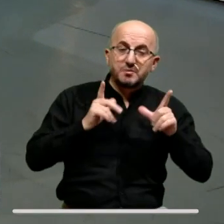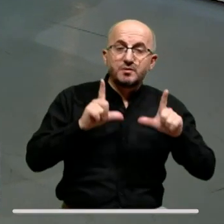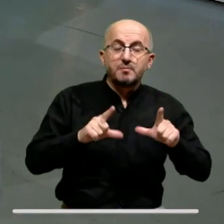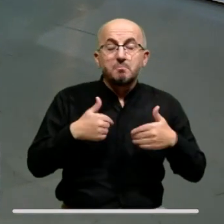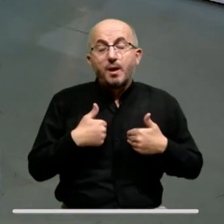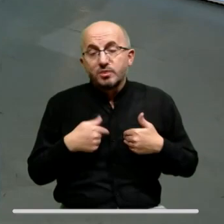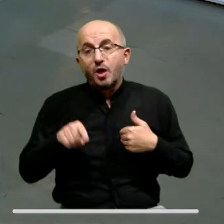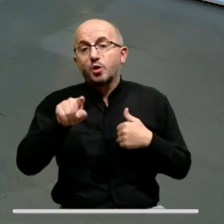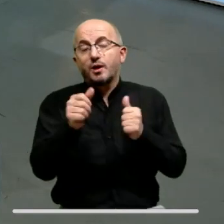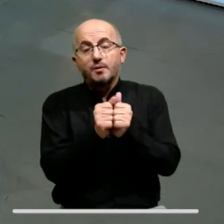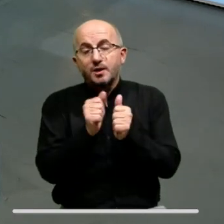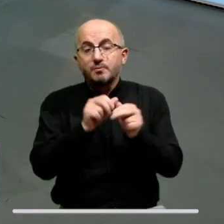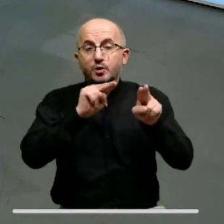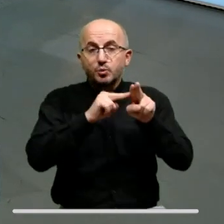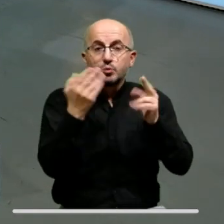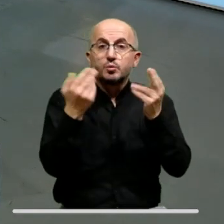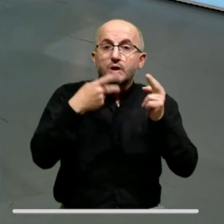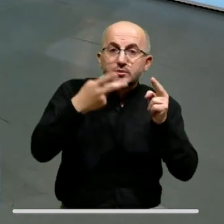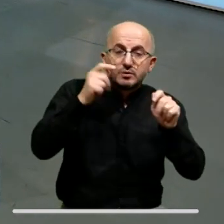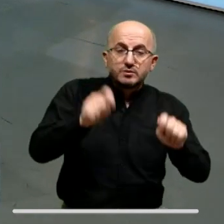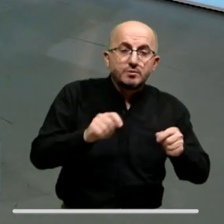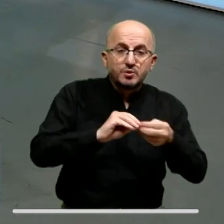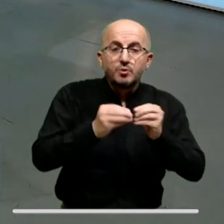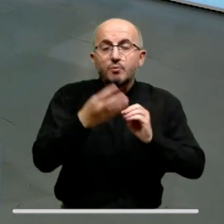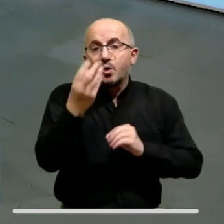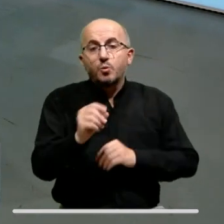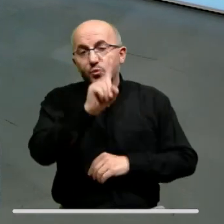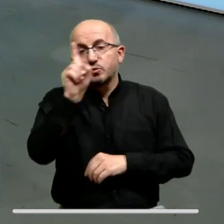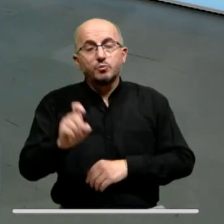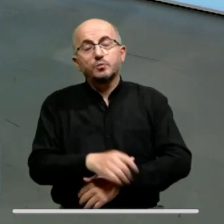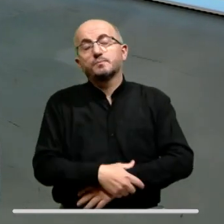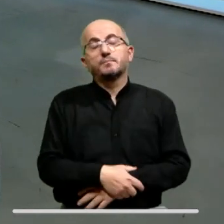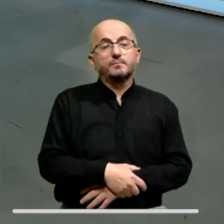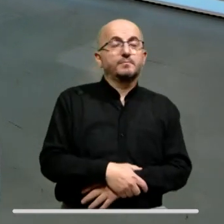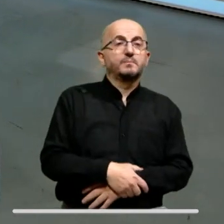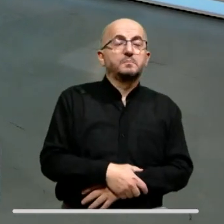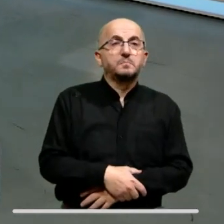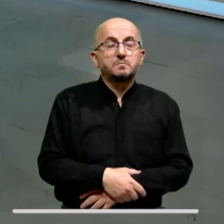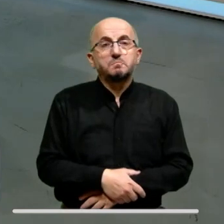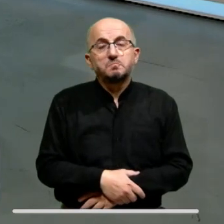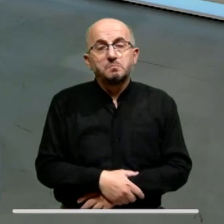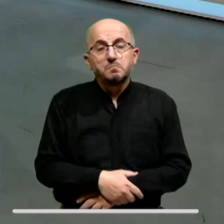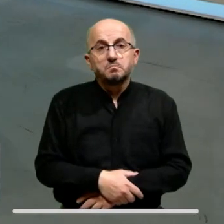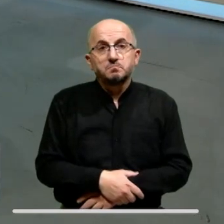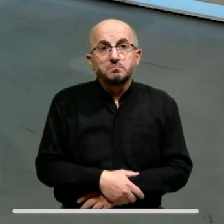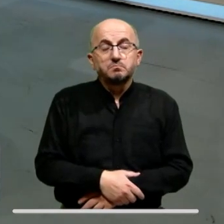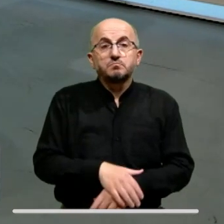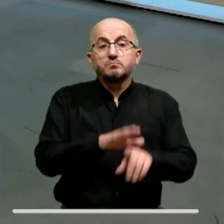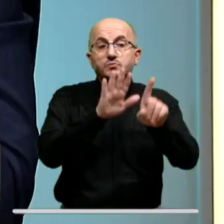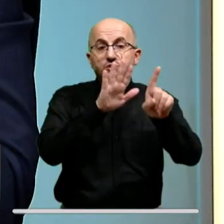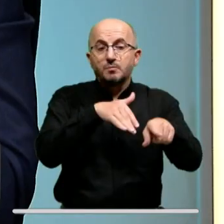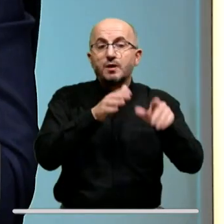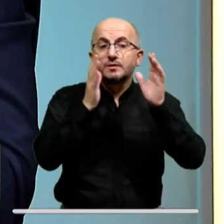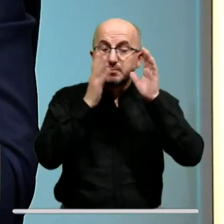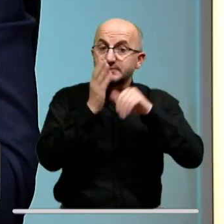beraber ben de kunut yapsam bir sıkıntı olur mu? Muhterem hocamın tavsiyesini merakla bekliyorum demiş. Bir defa kesinlikle cemaate